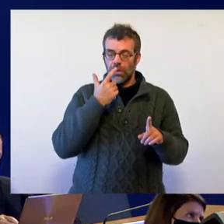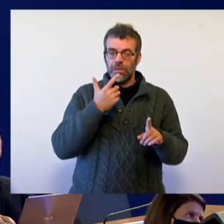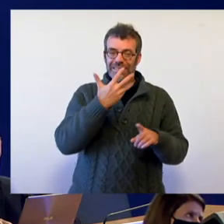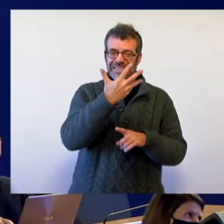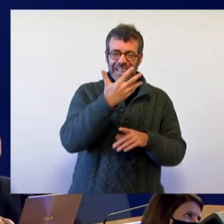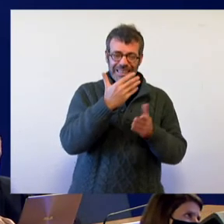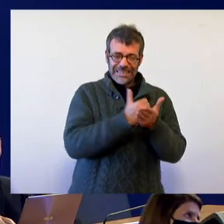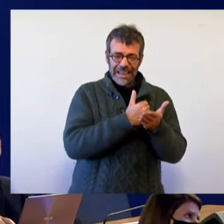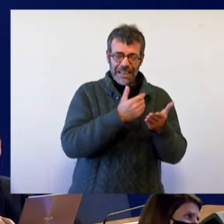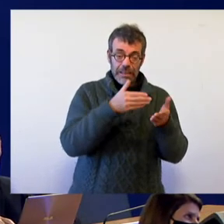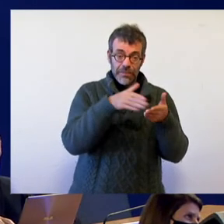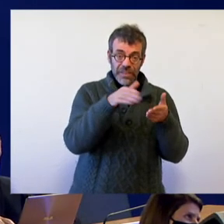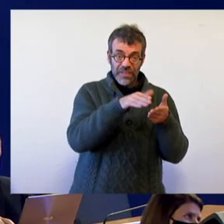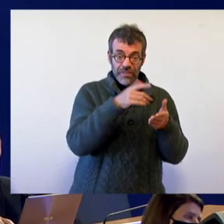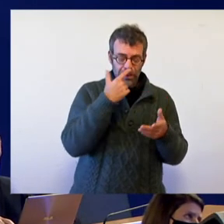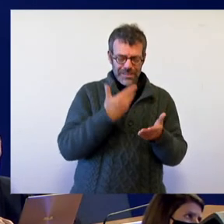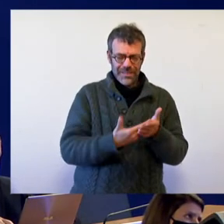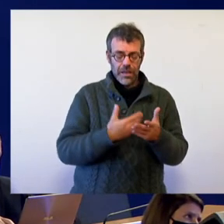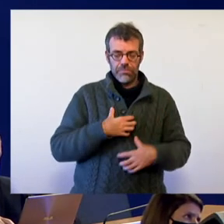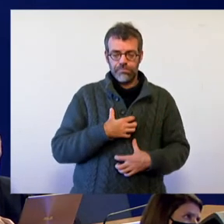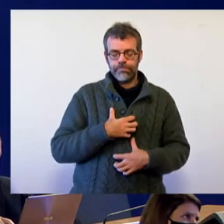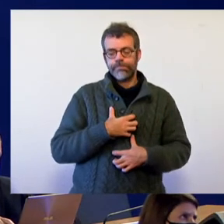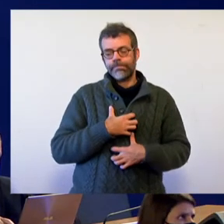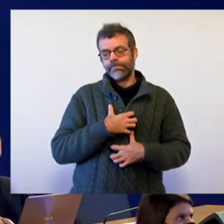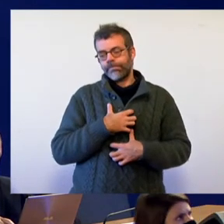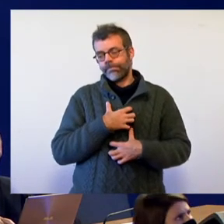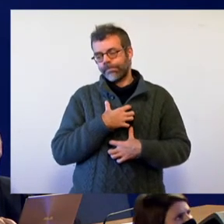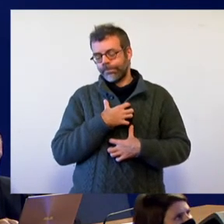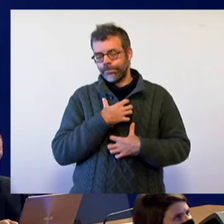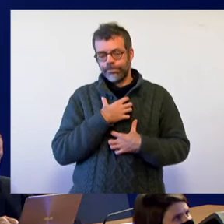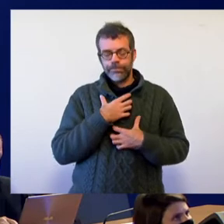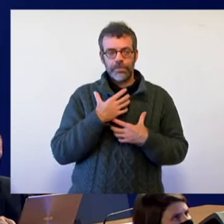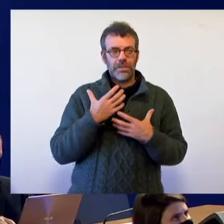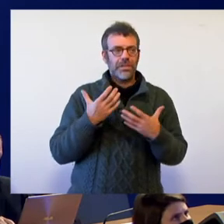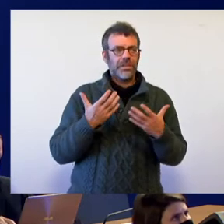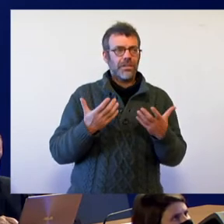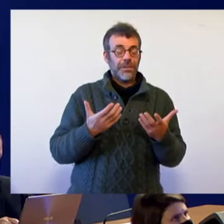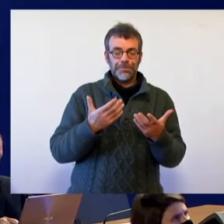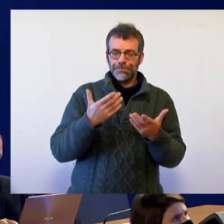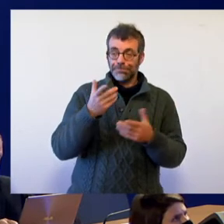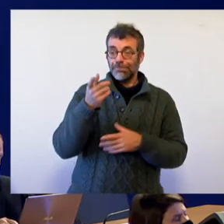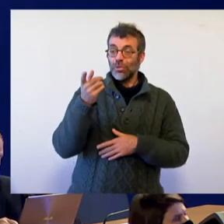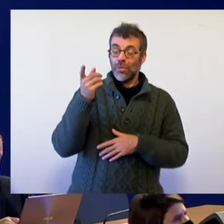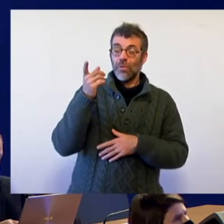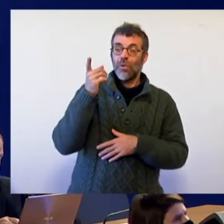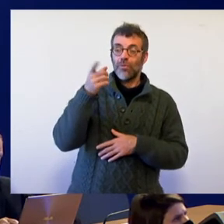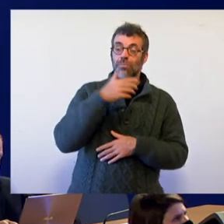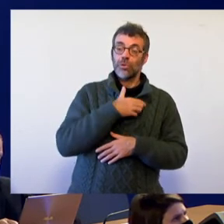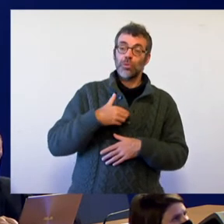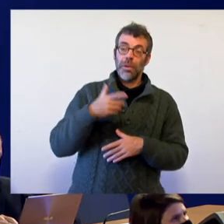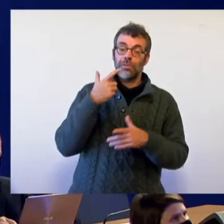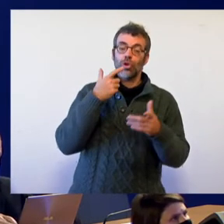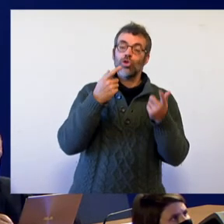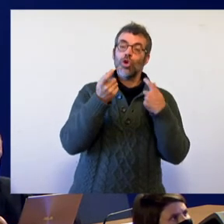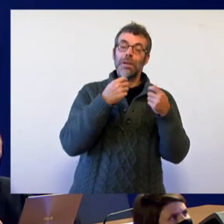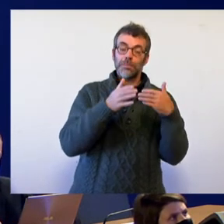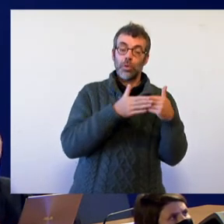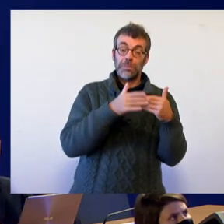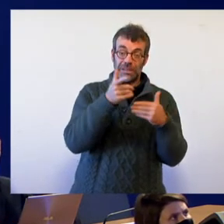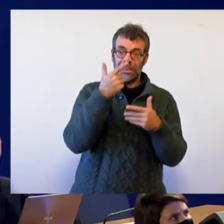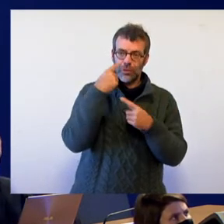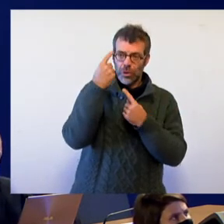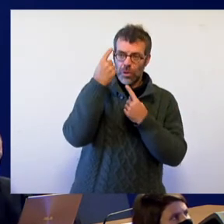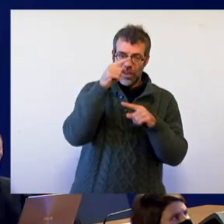salariés mis à la porte. Vous qui défendez le commerce de proximité, le circuit court, ben on a aujourd'hui une des